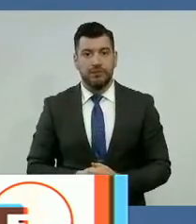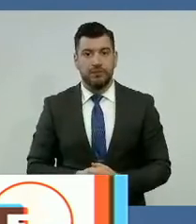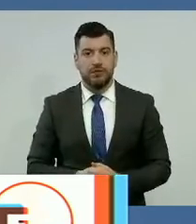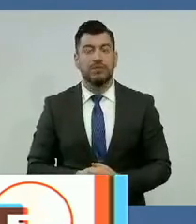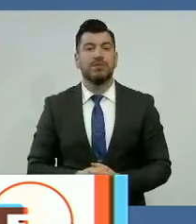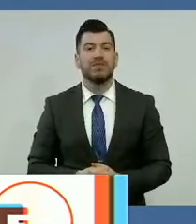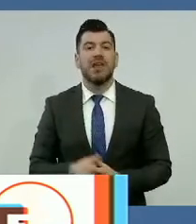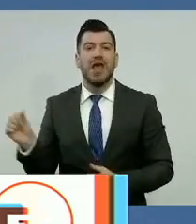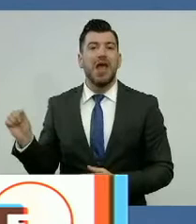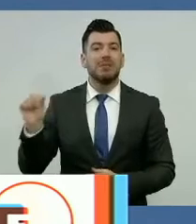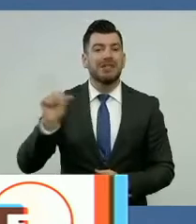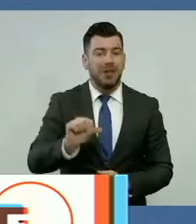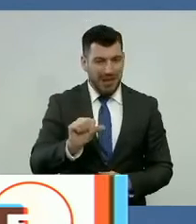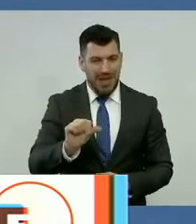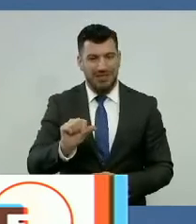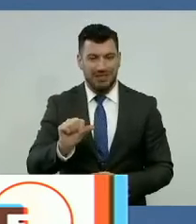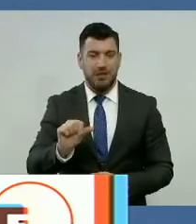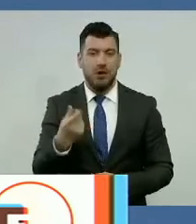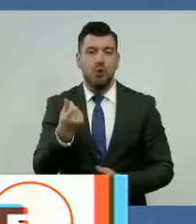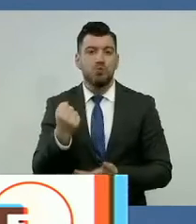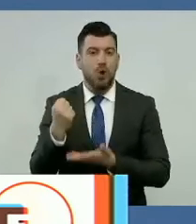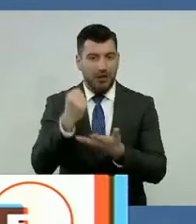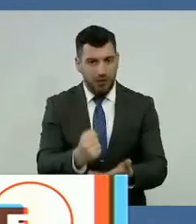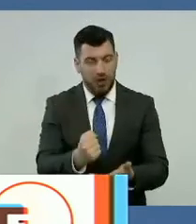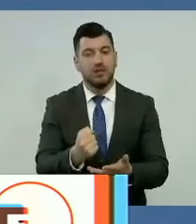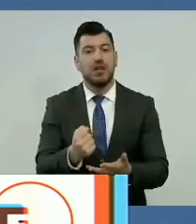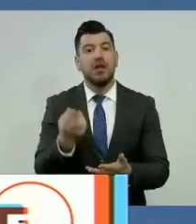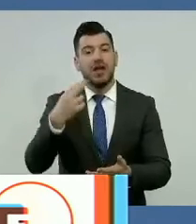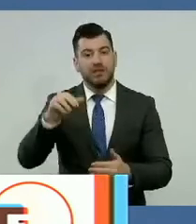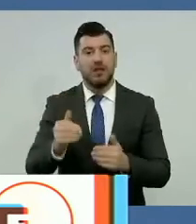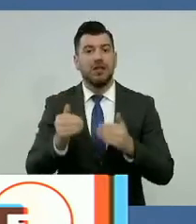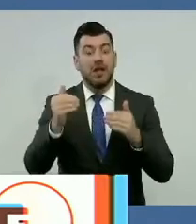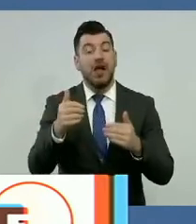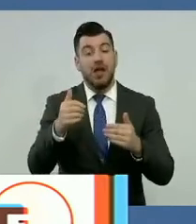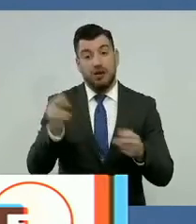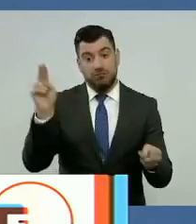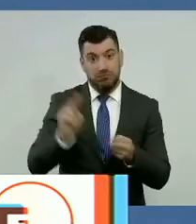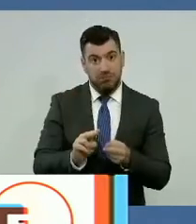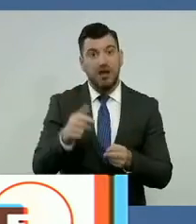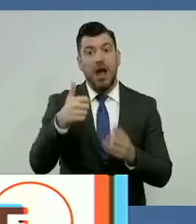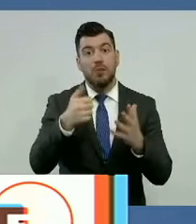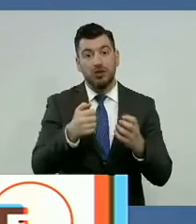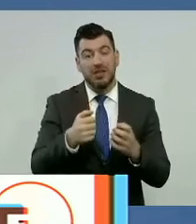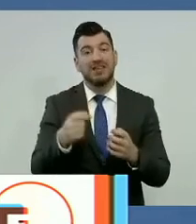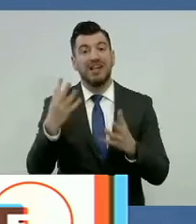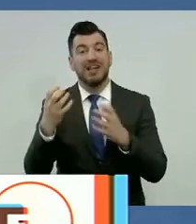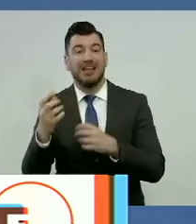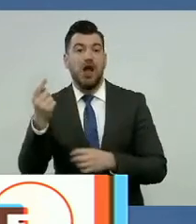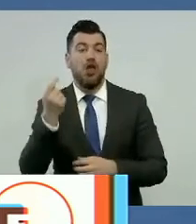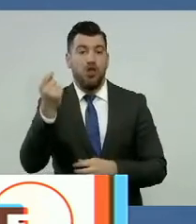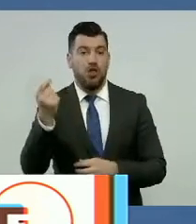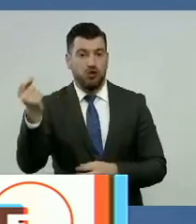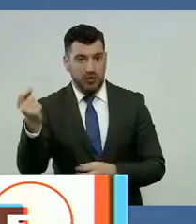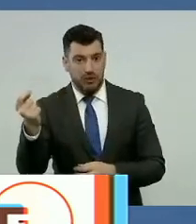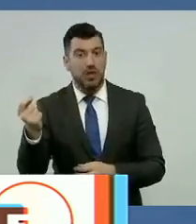επιστρεπτέων προκαταβολών από 60 σε 96 άτοκες δόσεις, με τις μειώσεις βάση τζίρου να